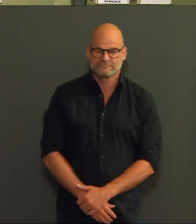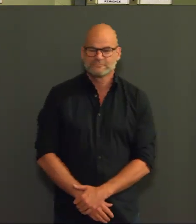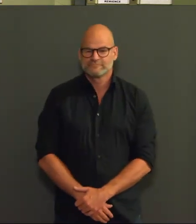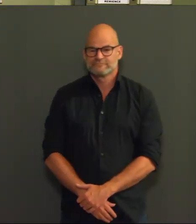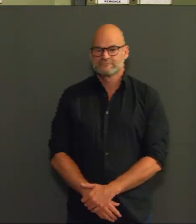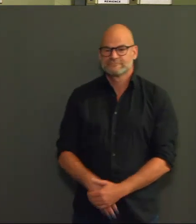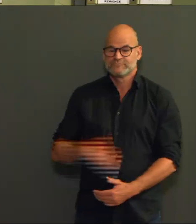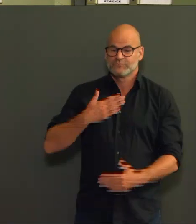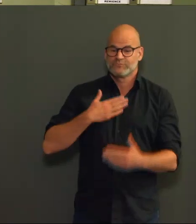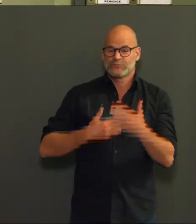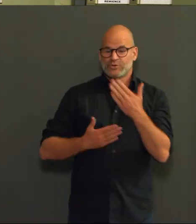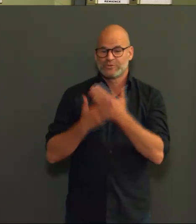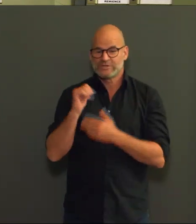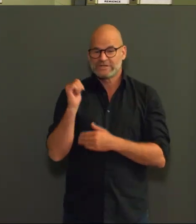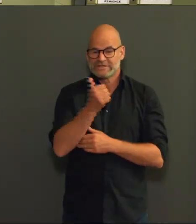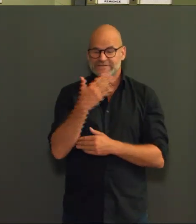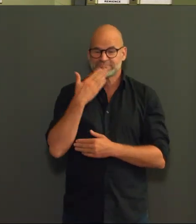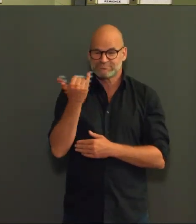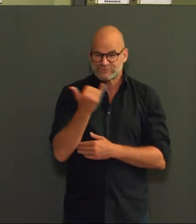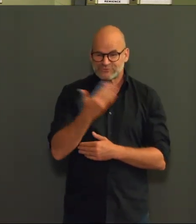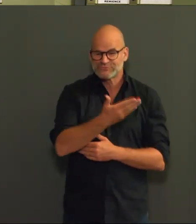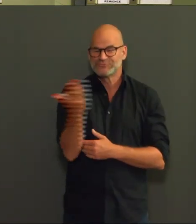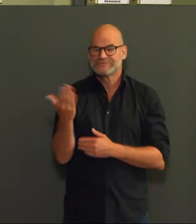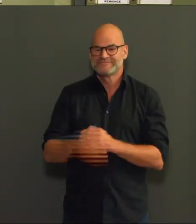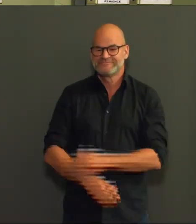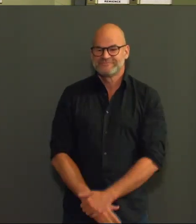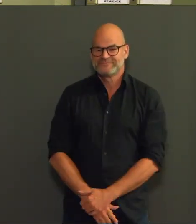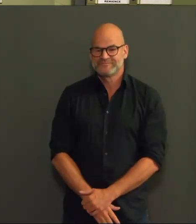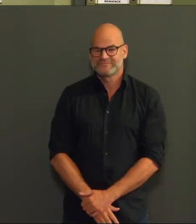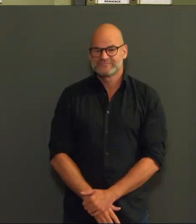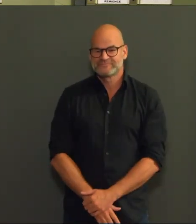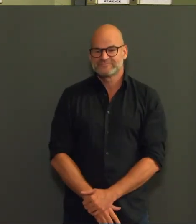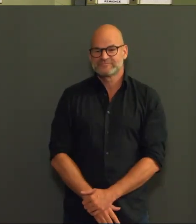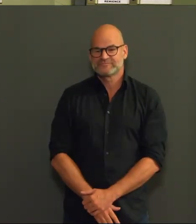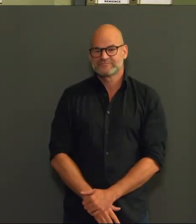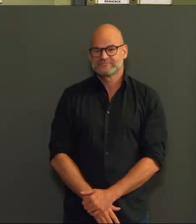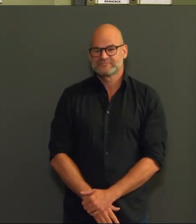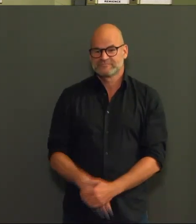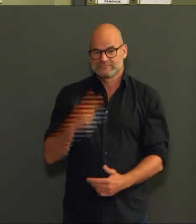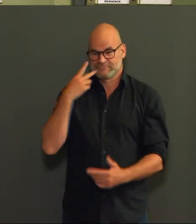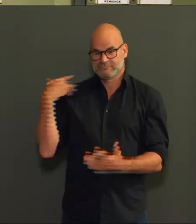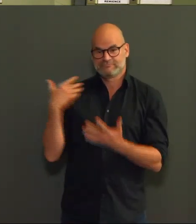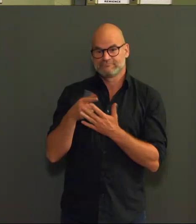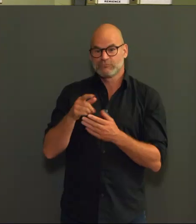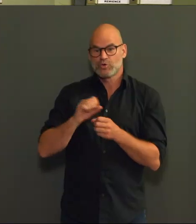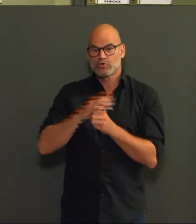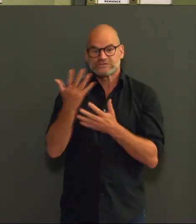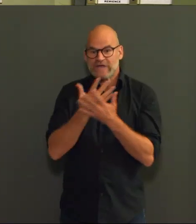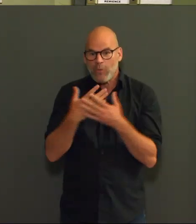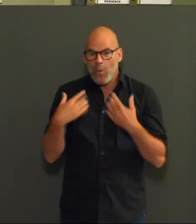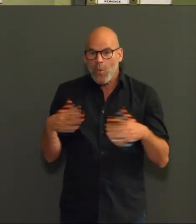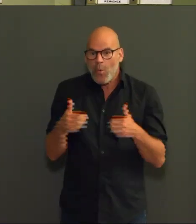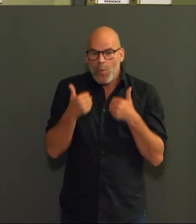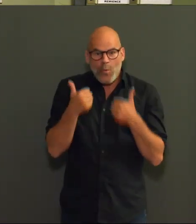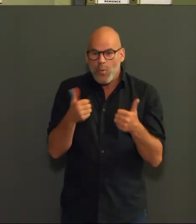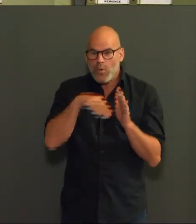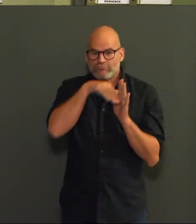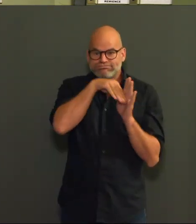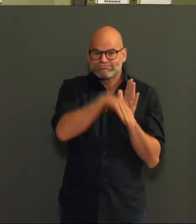Goedemorgen iedereen, bonjour tout le monde. De coronacijfers verkeren nog steeds in een vakantiestemming en zetten